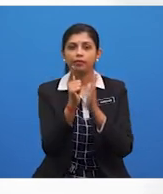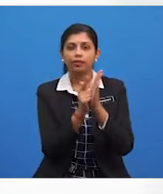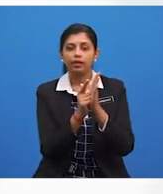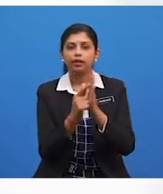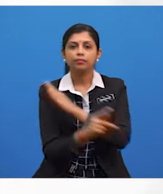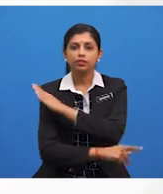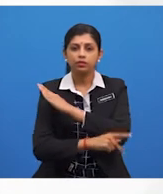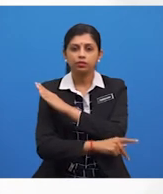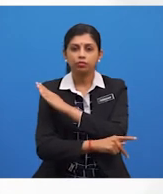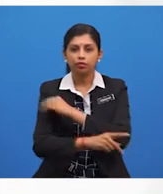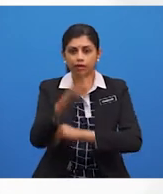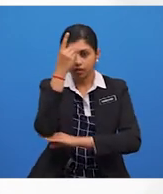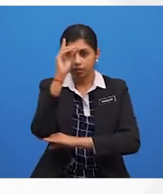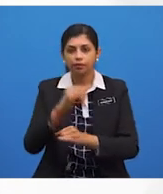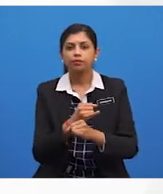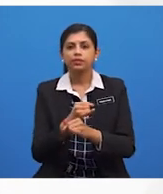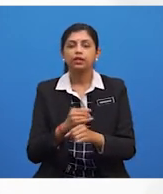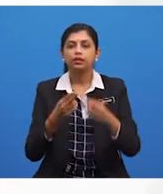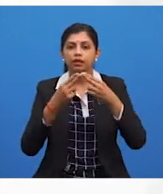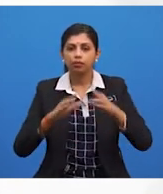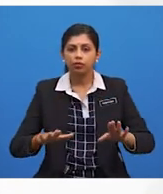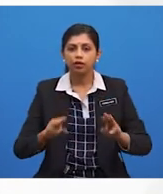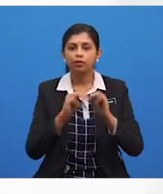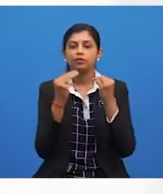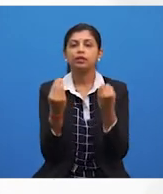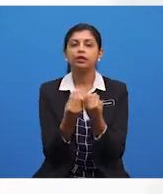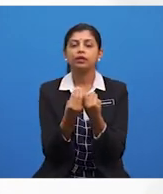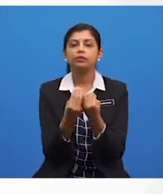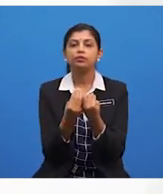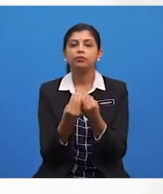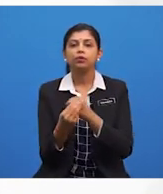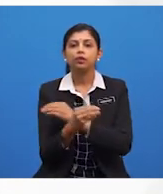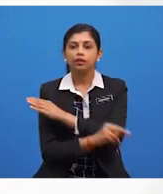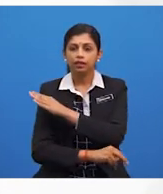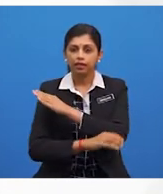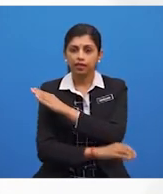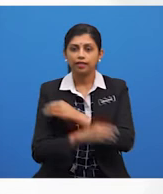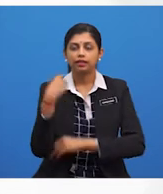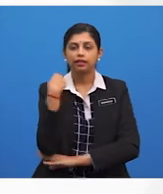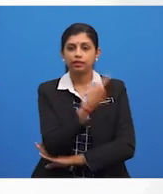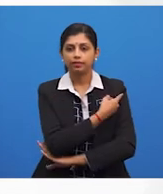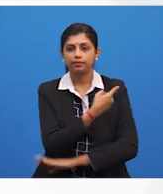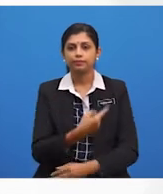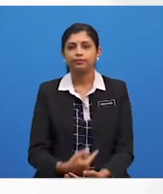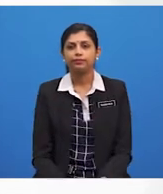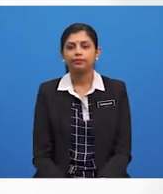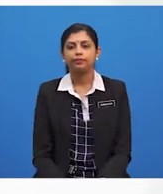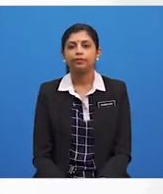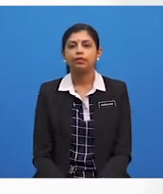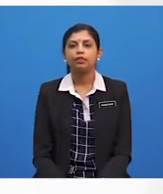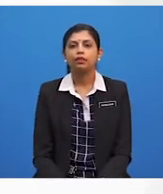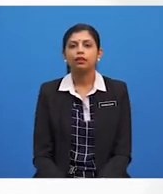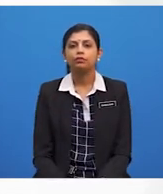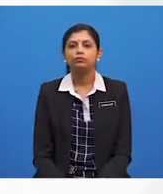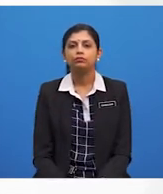Perlembagaan Persekutuan demi menjaga keharmonian masyarakat majmuk di negara kita.